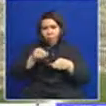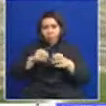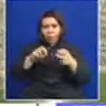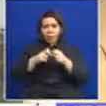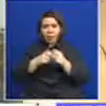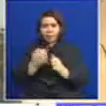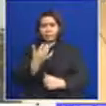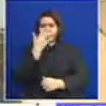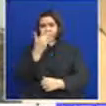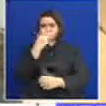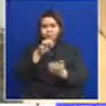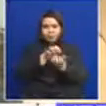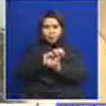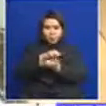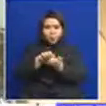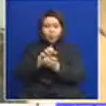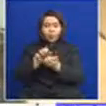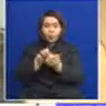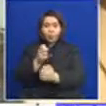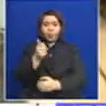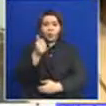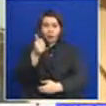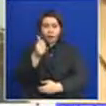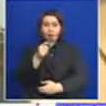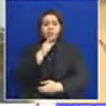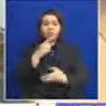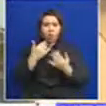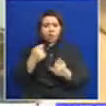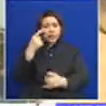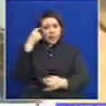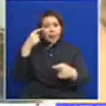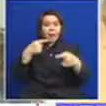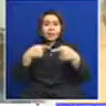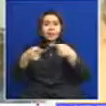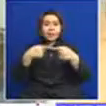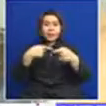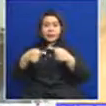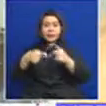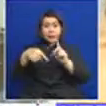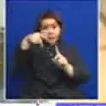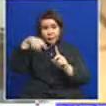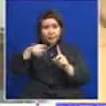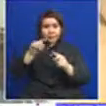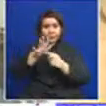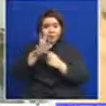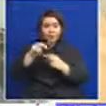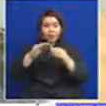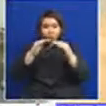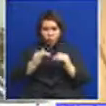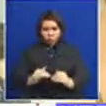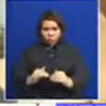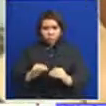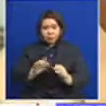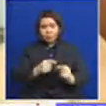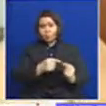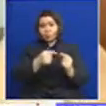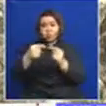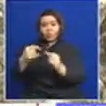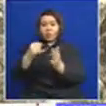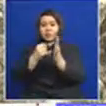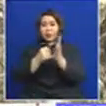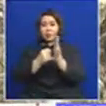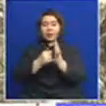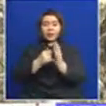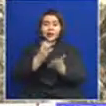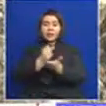ลิ่นที่เกิดจากการย่อยสลายทั้งนี้ตั้งเป้าลดขยะพลาสติกให้ได้วันละ 1,000 ตันเข้าสู่โรงงานผลิตน้ำมันที่จังหวัดสระบุรี